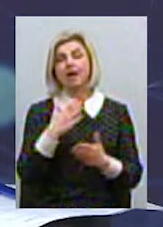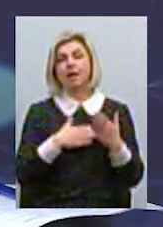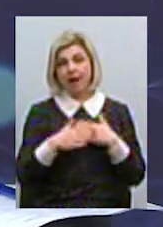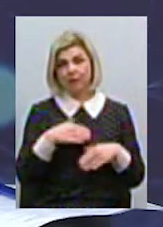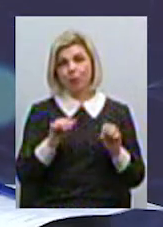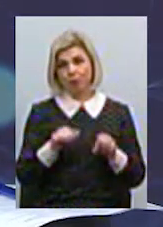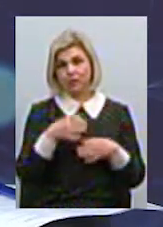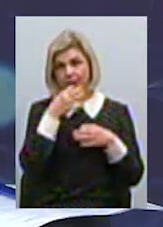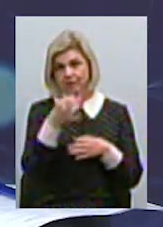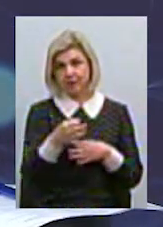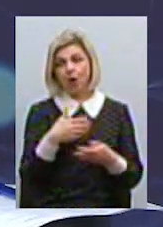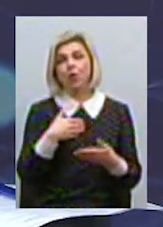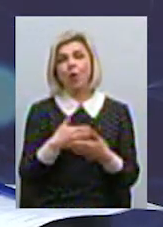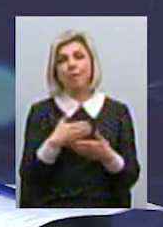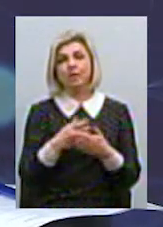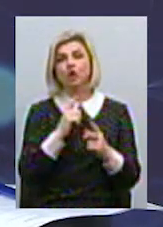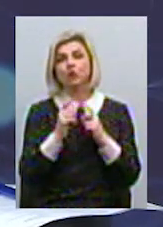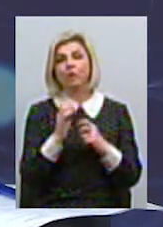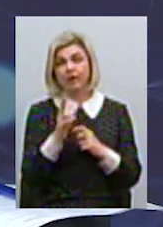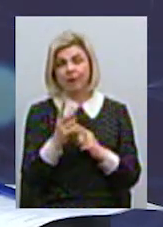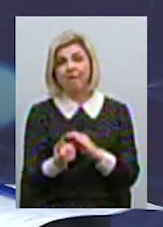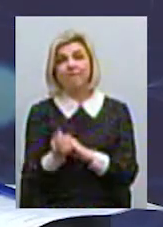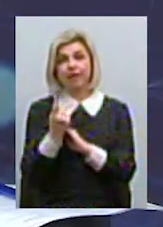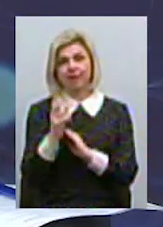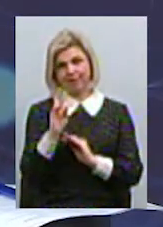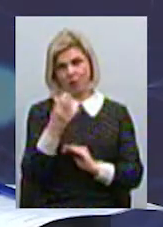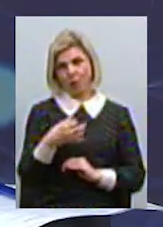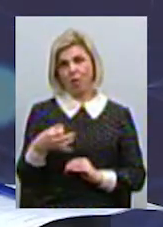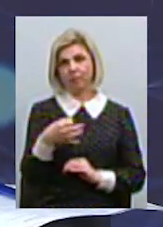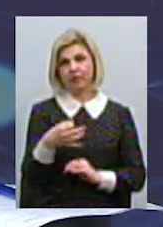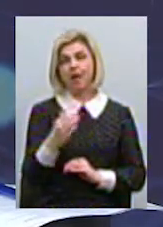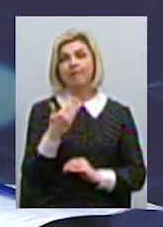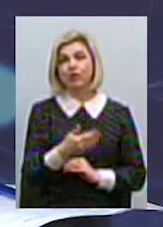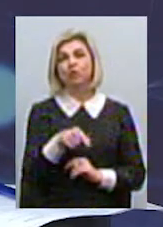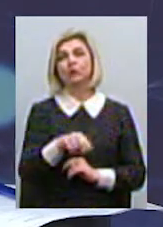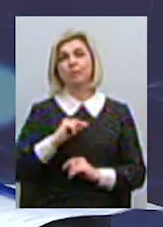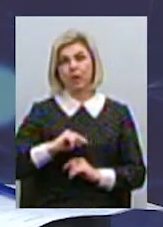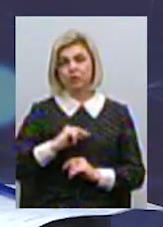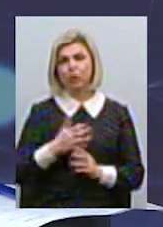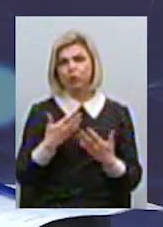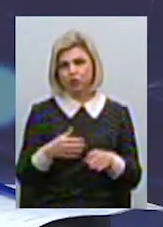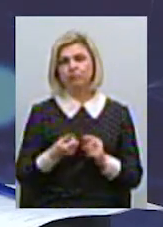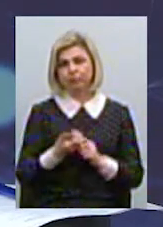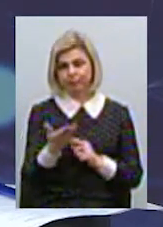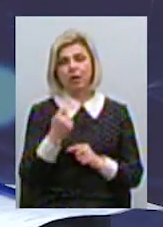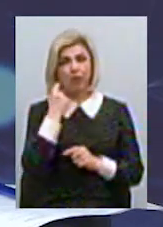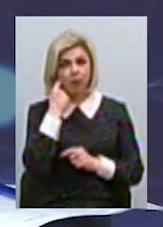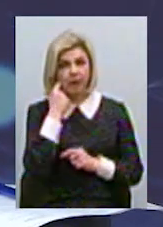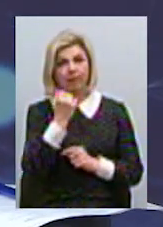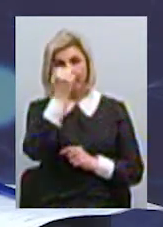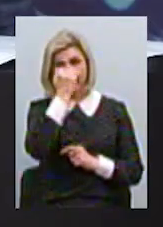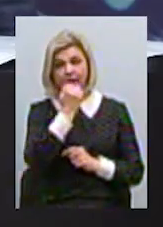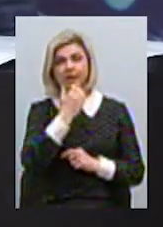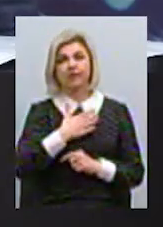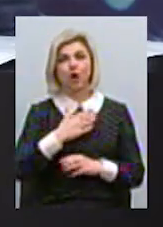громадських радників, він виник в Миколаєві, в Миколаївській області. Він працює тут вже декілька років. І саме завдяки нашим